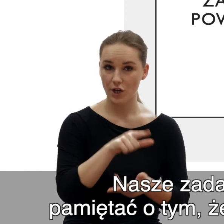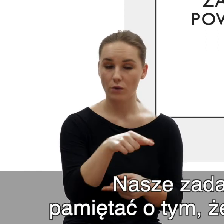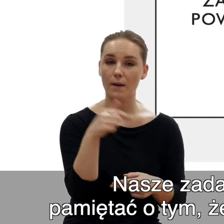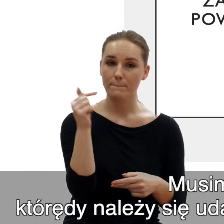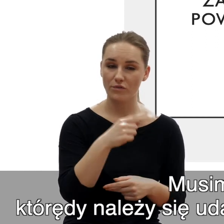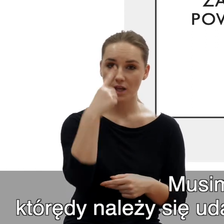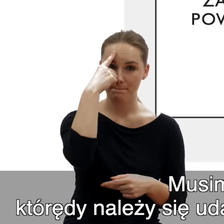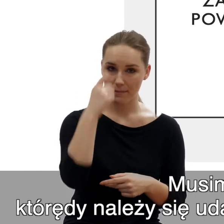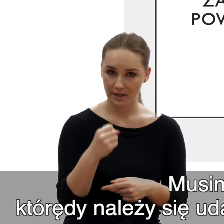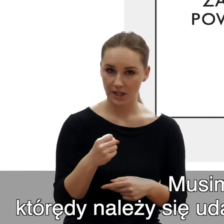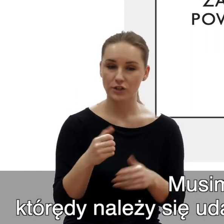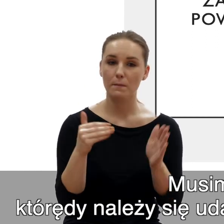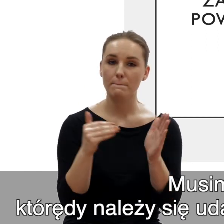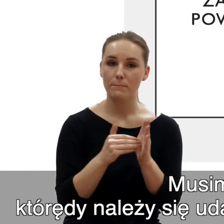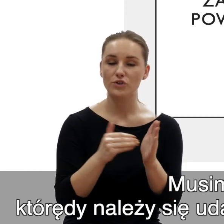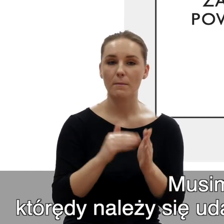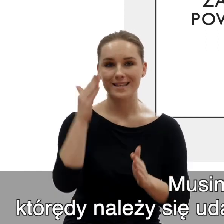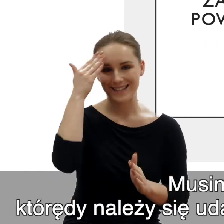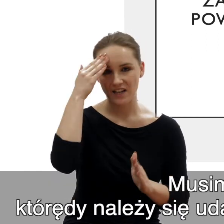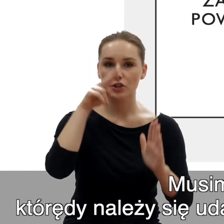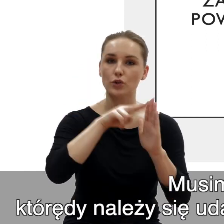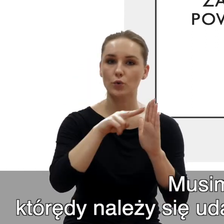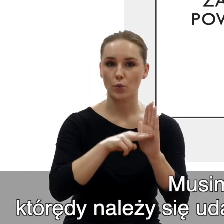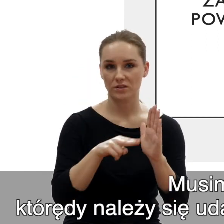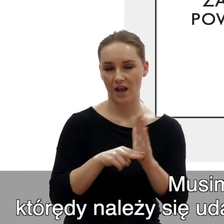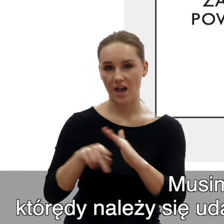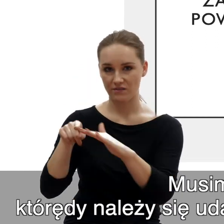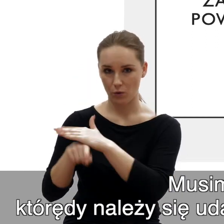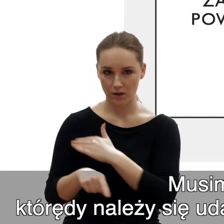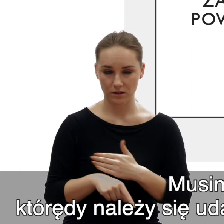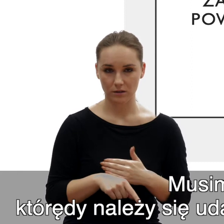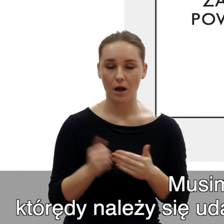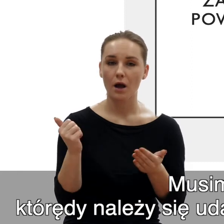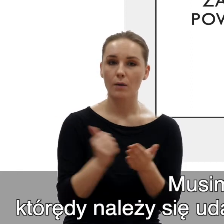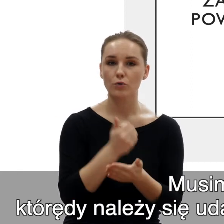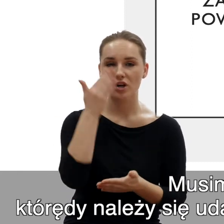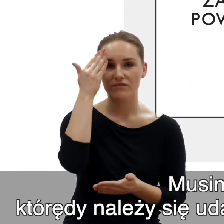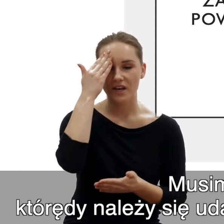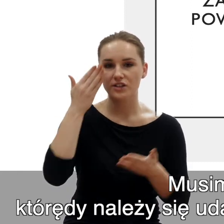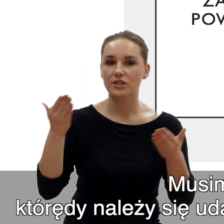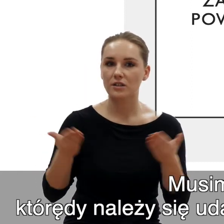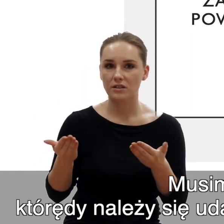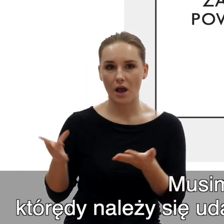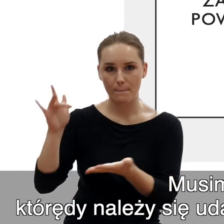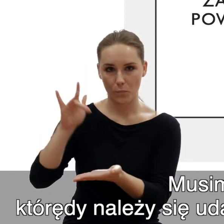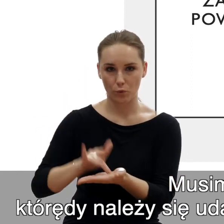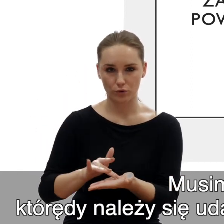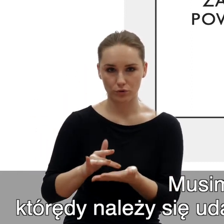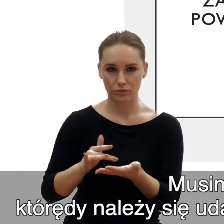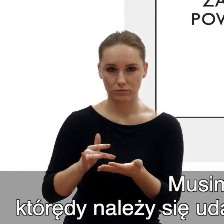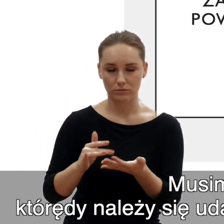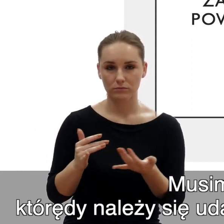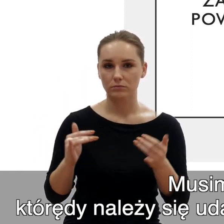ewakuacyjną. Musimy wiedzieć, gdzie należy się udać, którędy należy się udać do miejsca